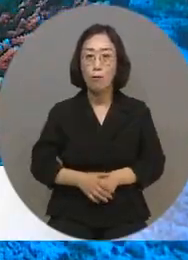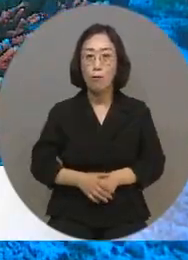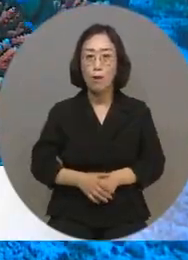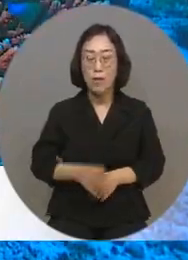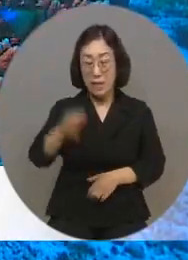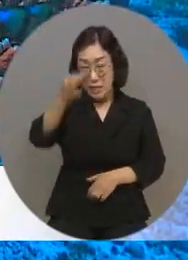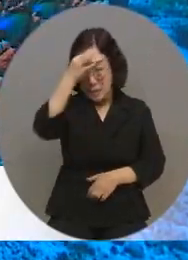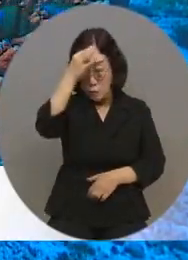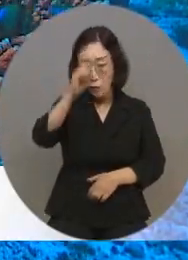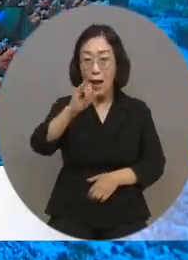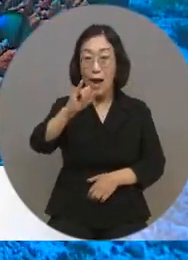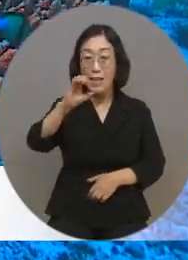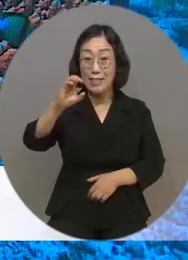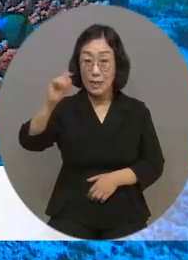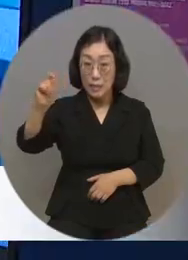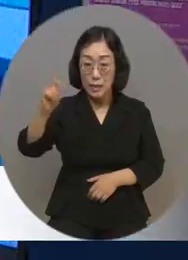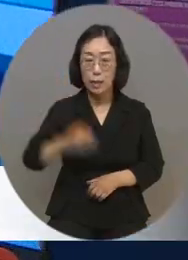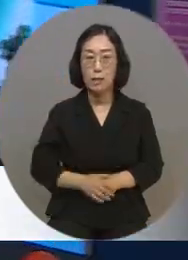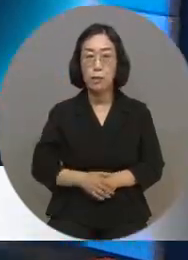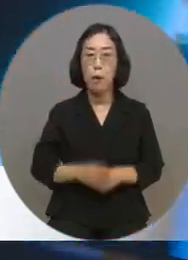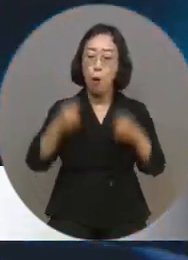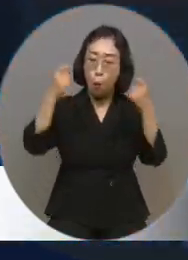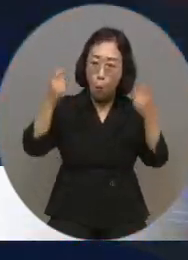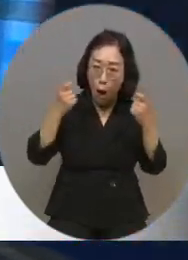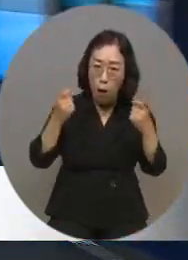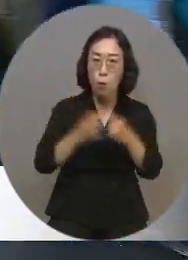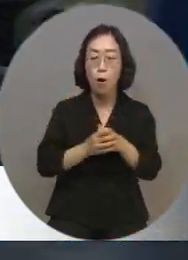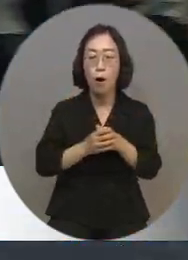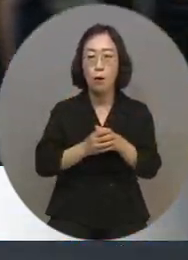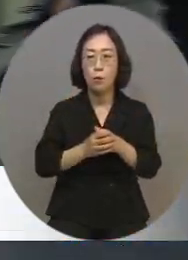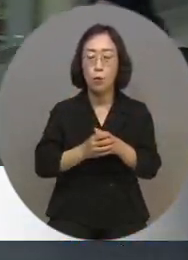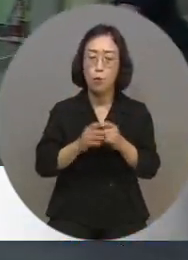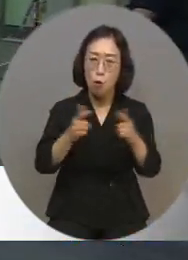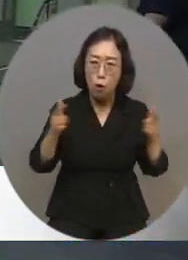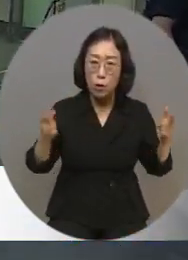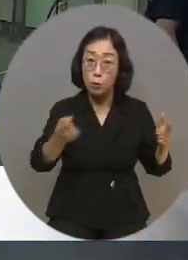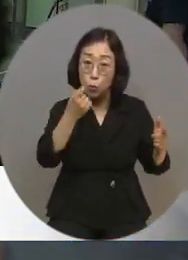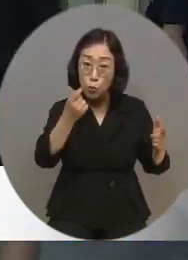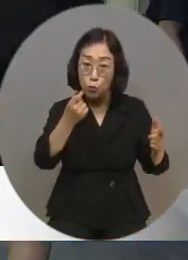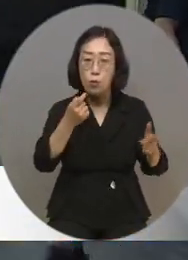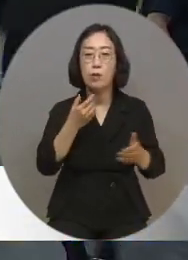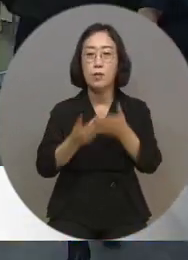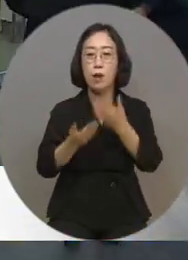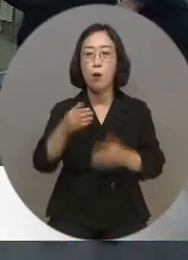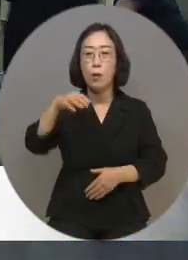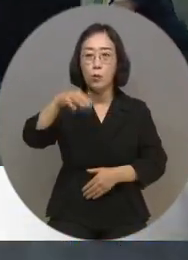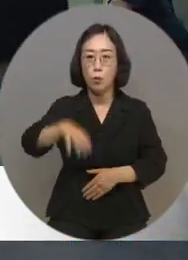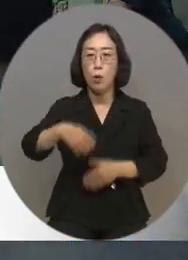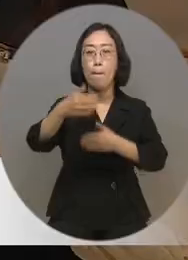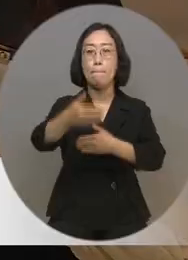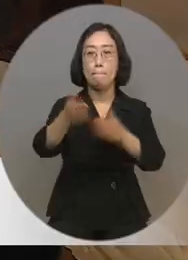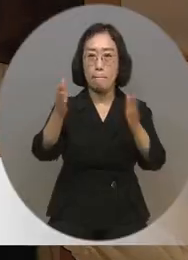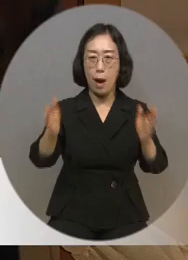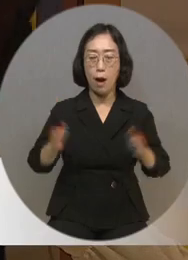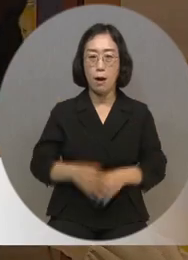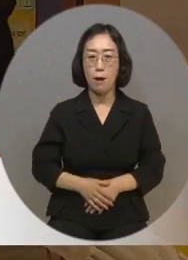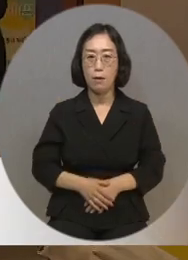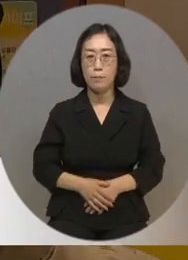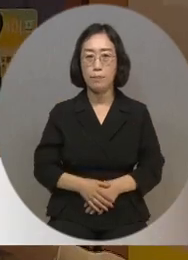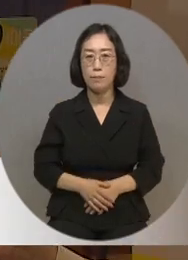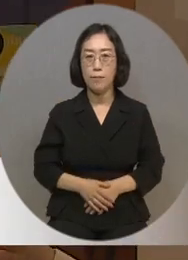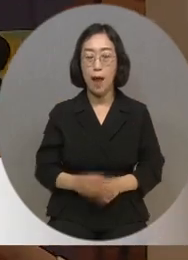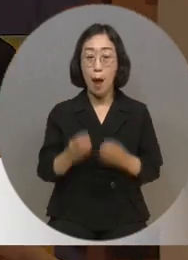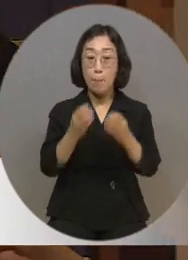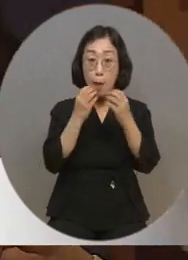관광, 공연, 스포츠 등을 직접적, 간접적으로 경험할 수 있는 체험 공간입니다. 치즈버거